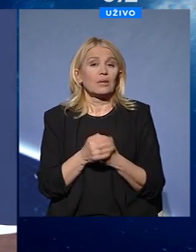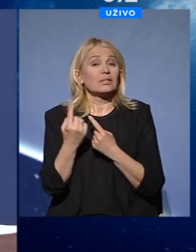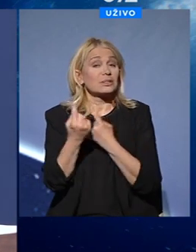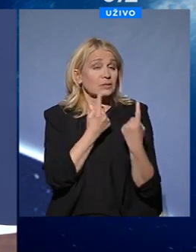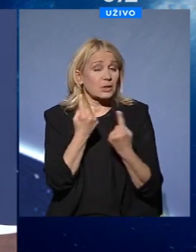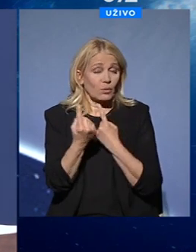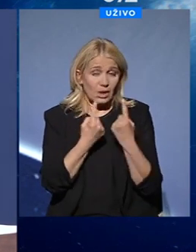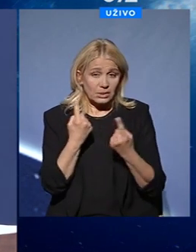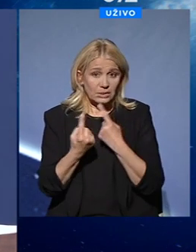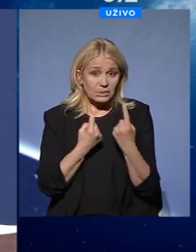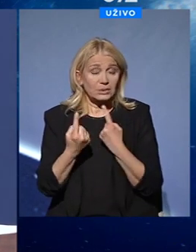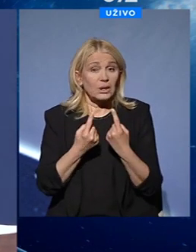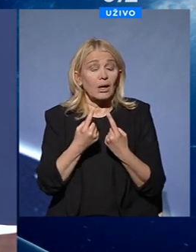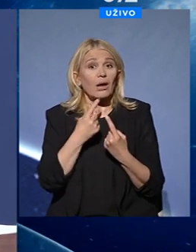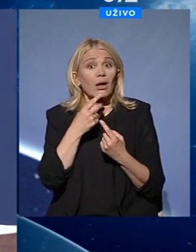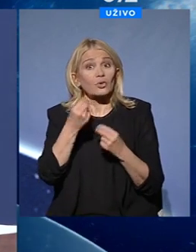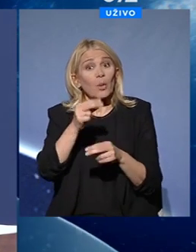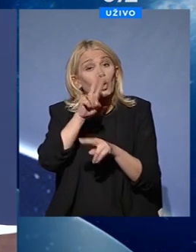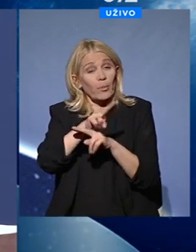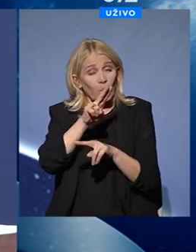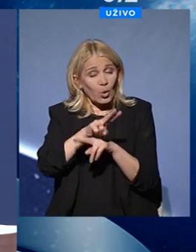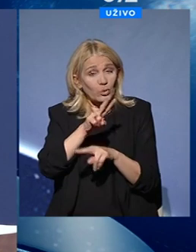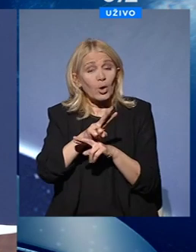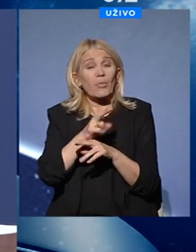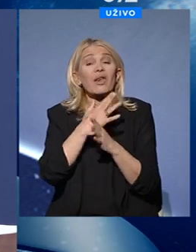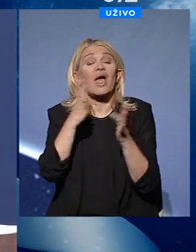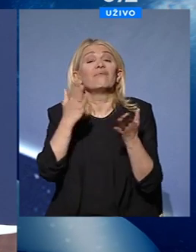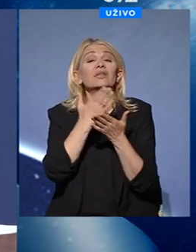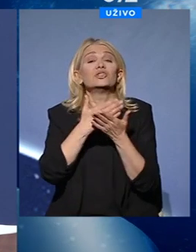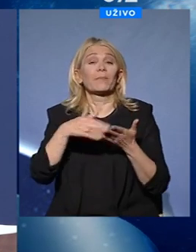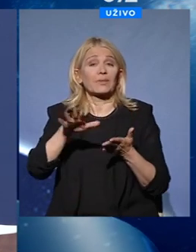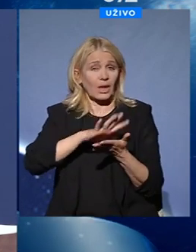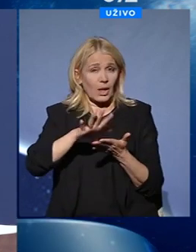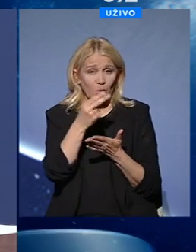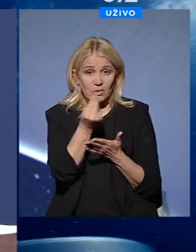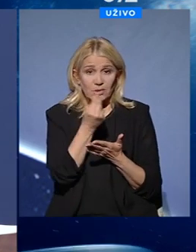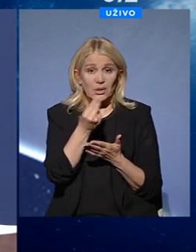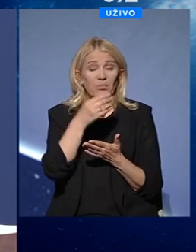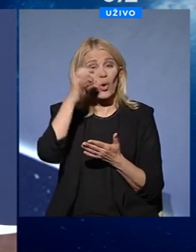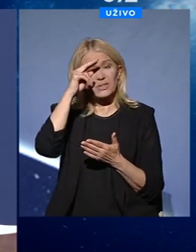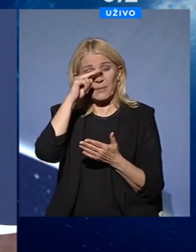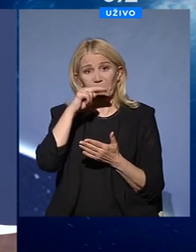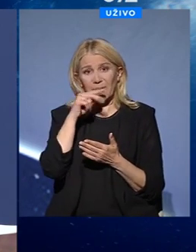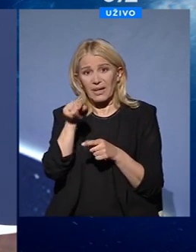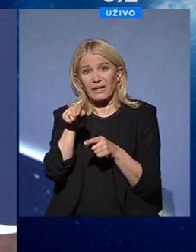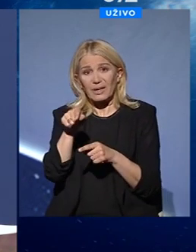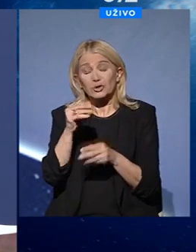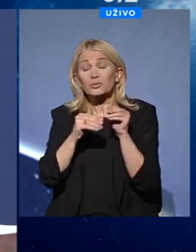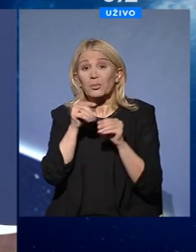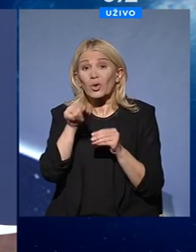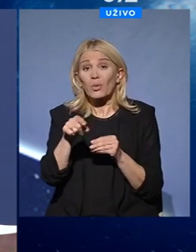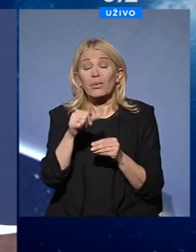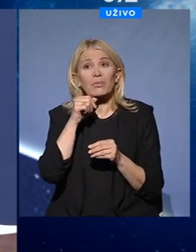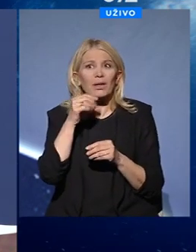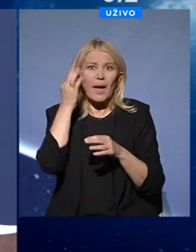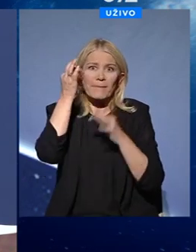Situacija pod dobrom kontrolom u najvećem dijelu Srbije, sem Niša i,